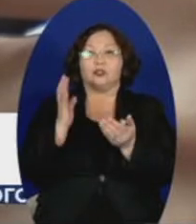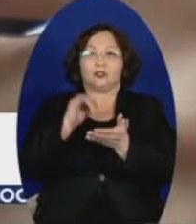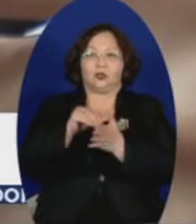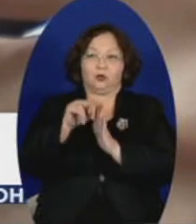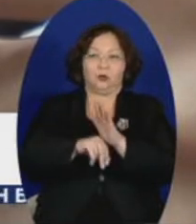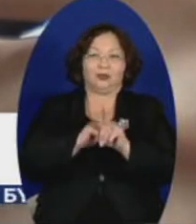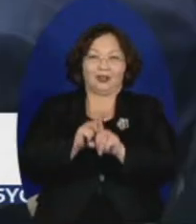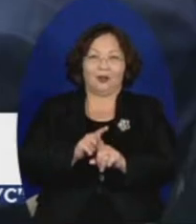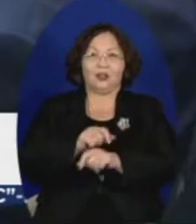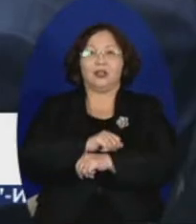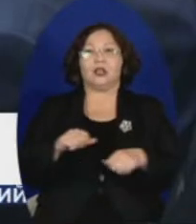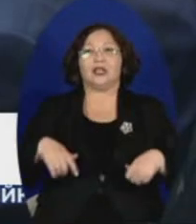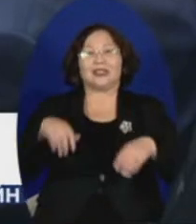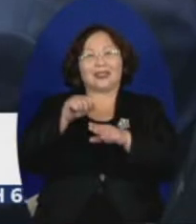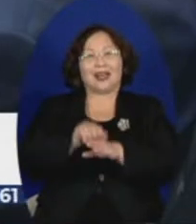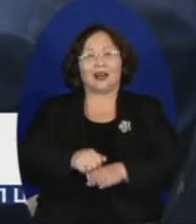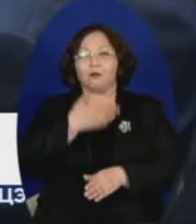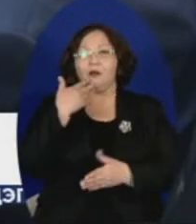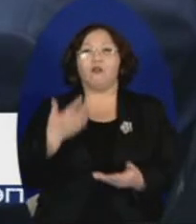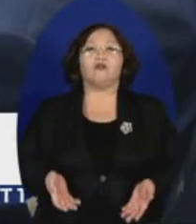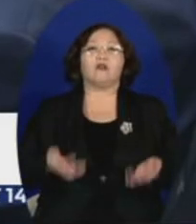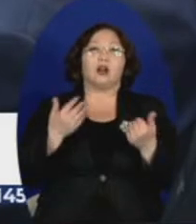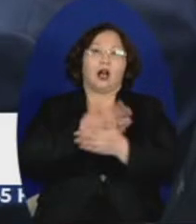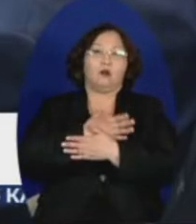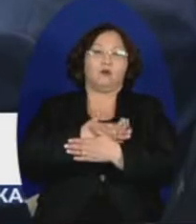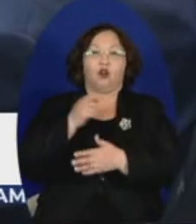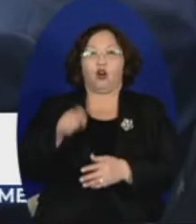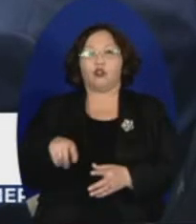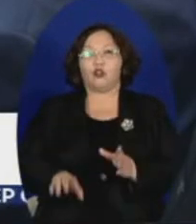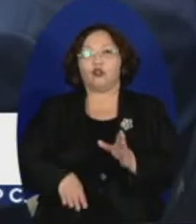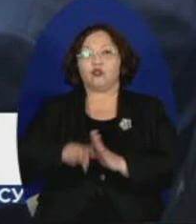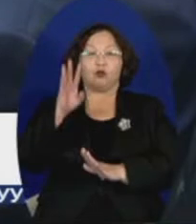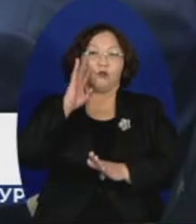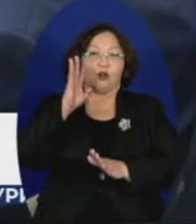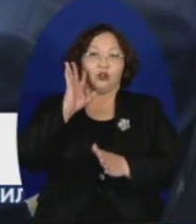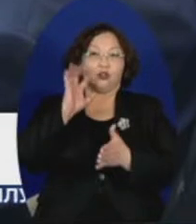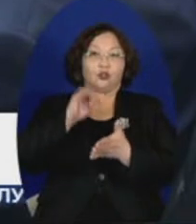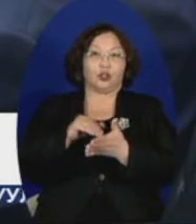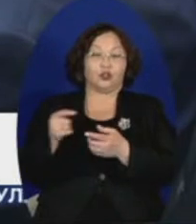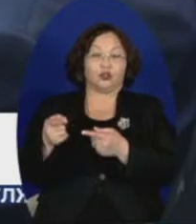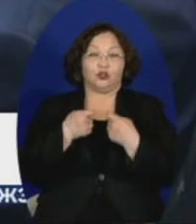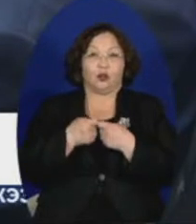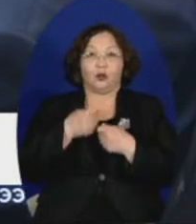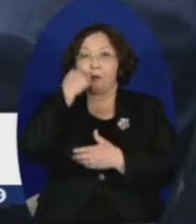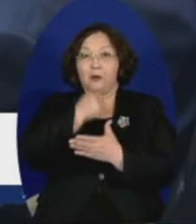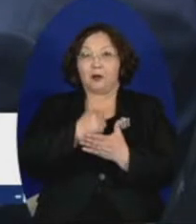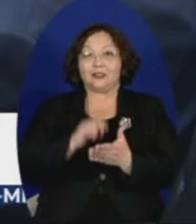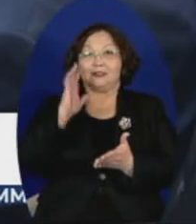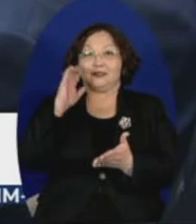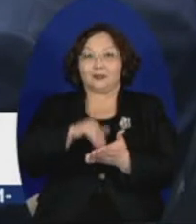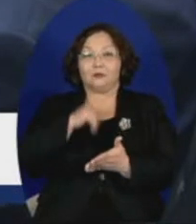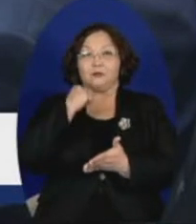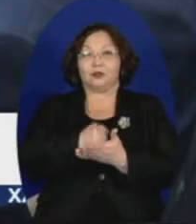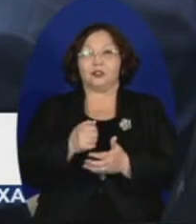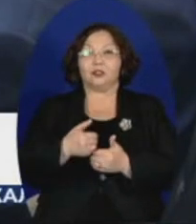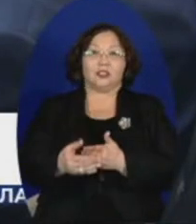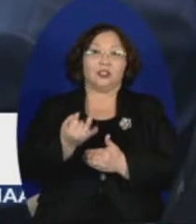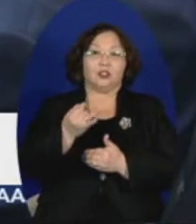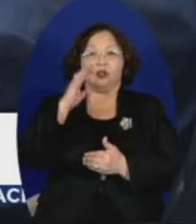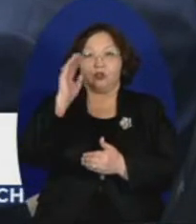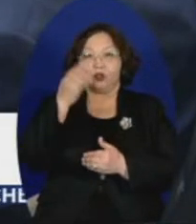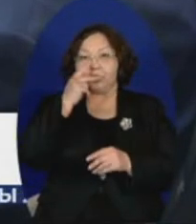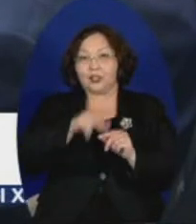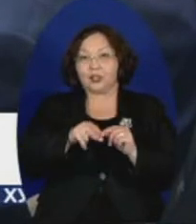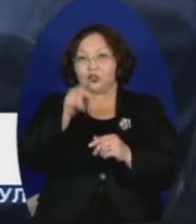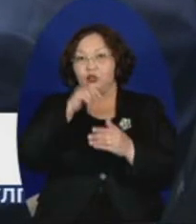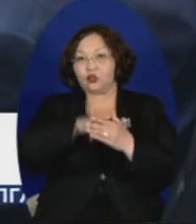явдал цэгцрэх юм. Хамгийн гол нь одоо байгаа хөгжлийн бодлогод нийцсэн стандартыг баталдаг, батлагдсан стандарт нь ил тод хяналтын дор